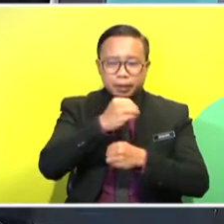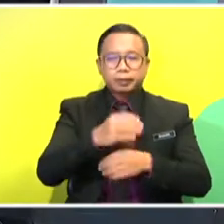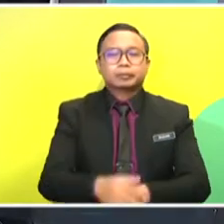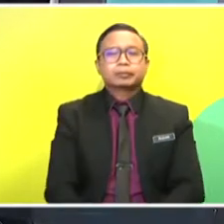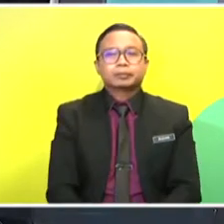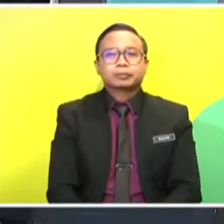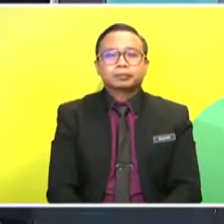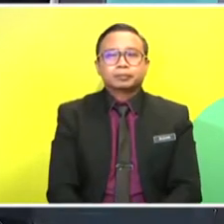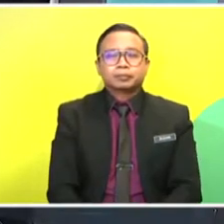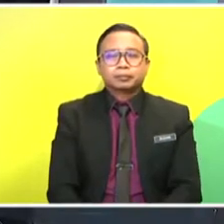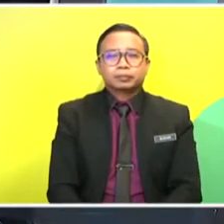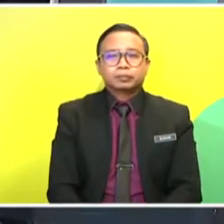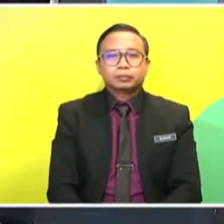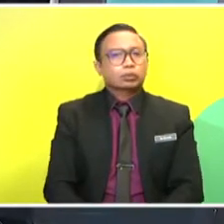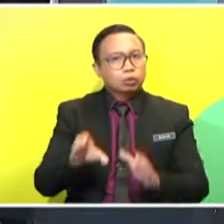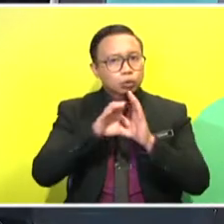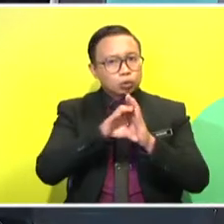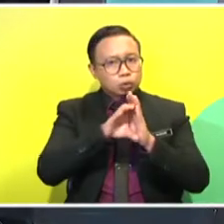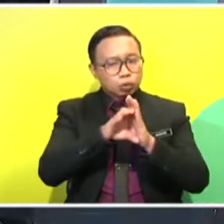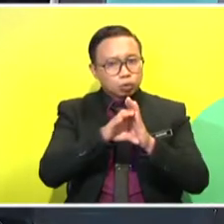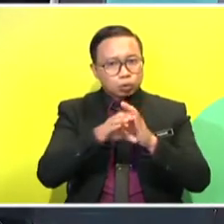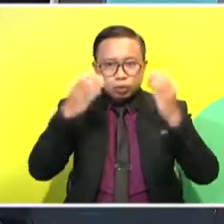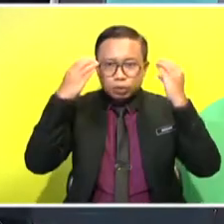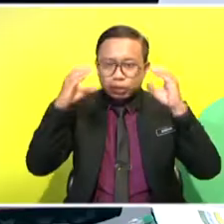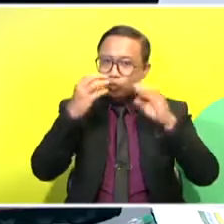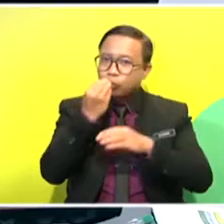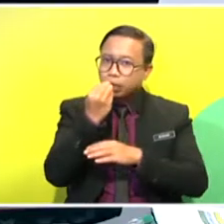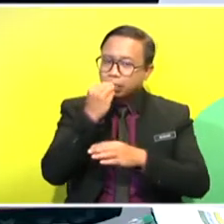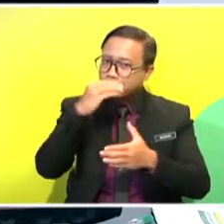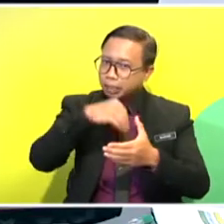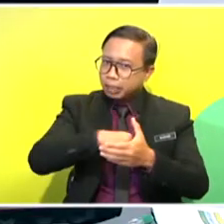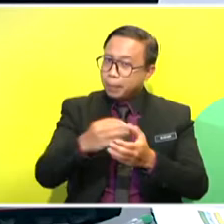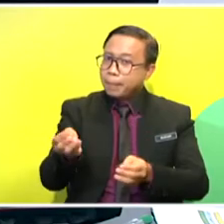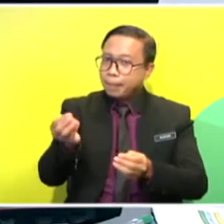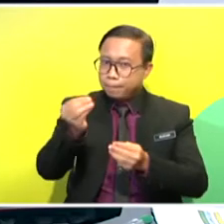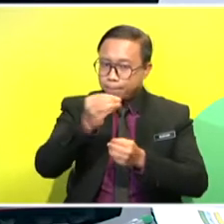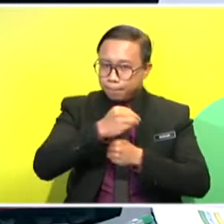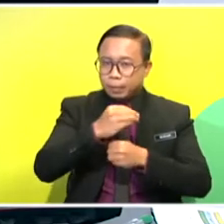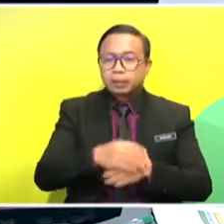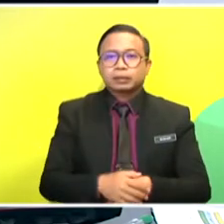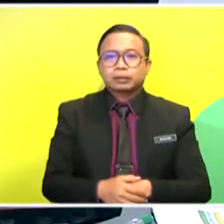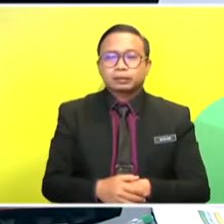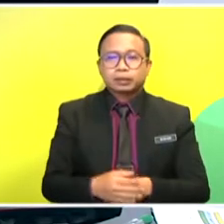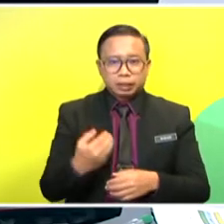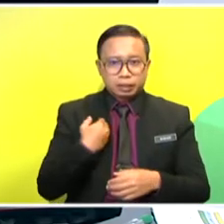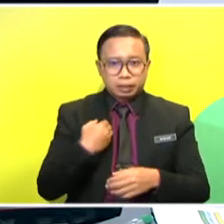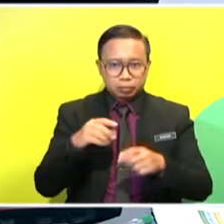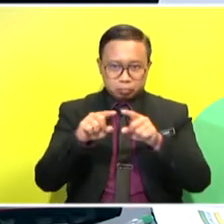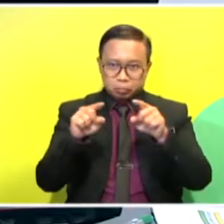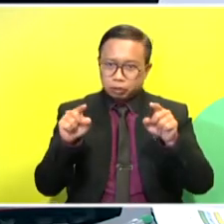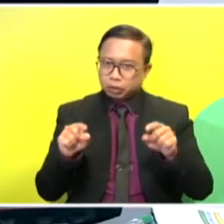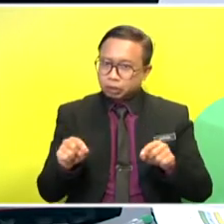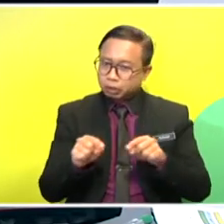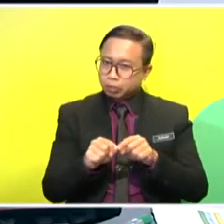Betul. Sebagai contoh, cikgu tengah makan. Dah dekat-dekat makmal ada monitor dan juga